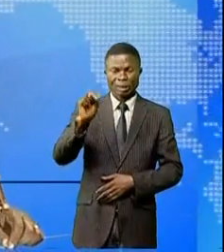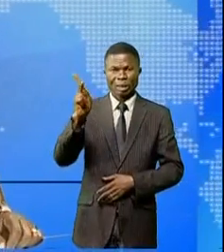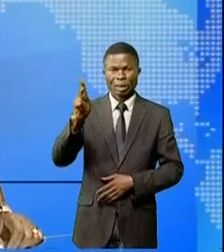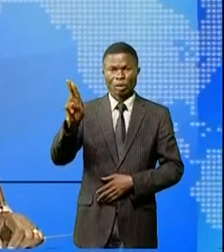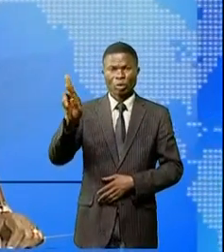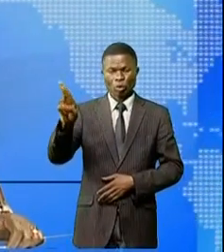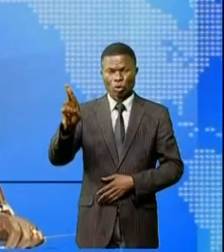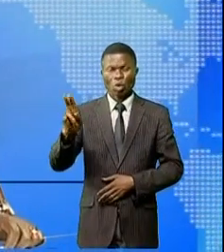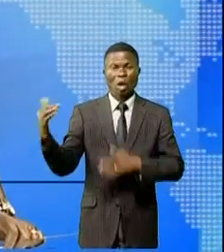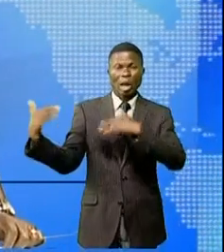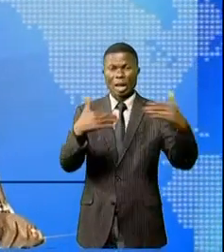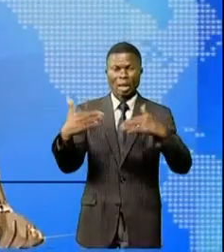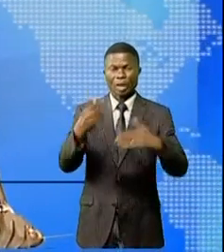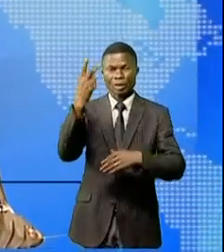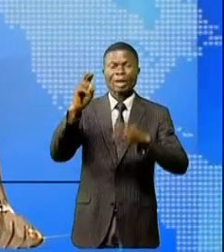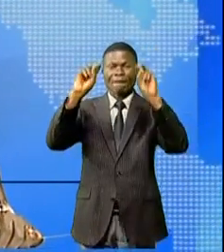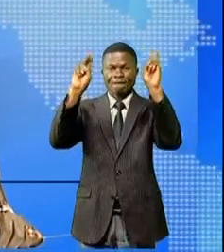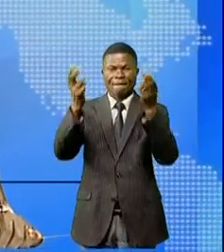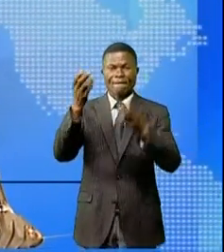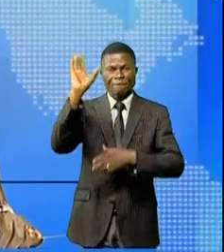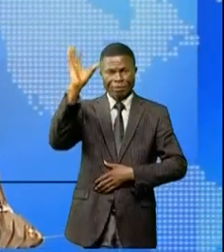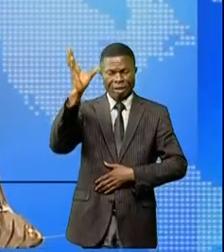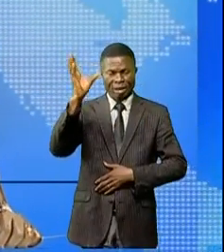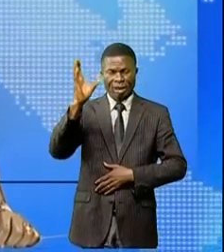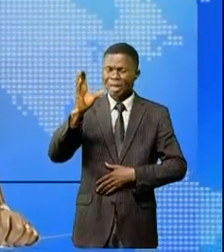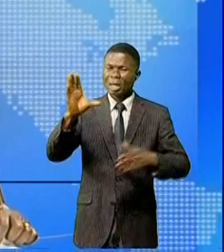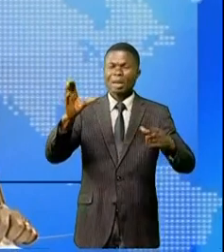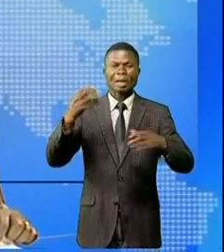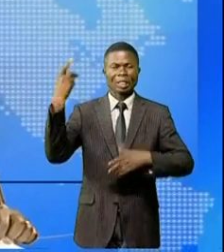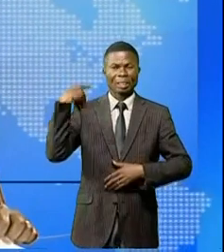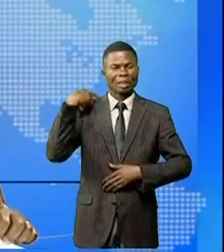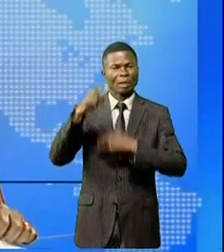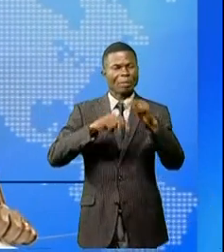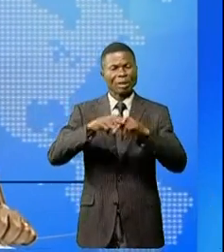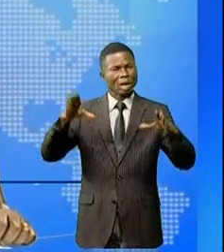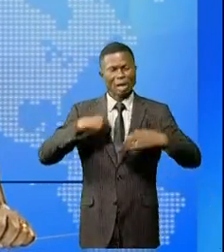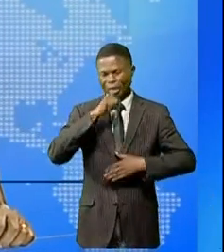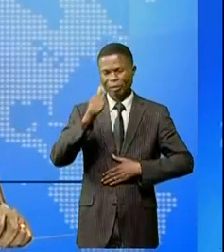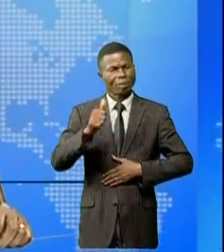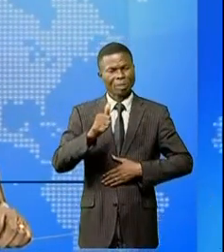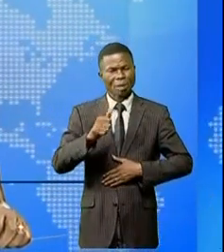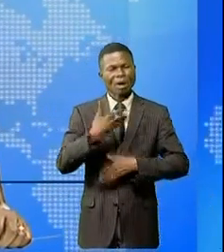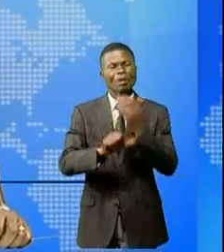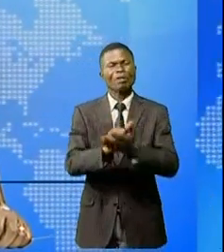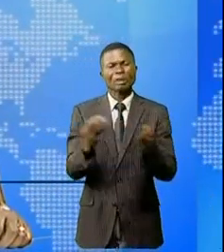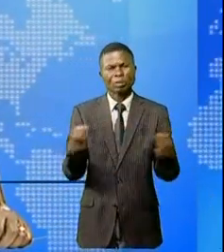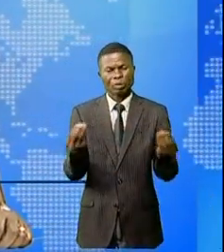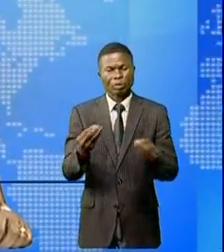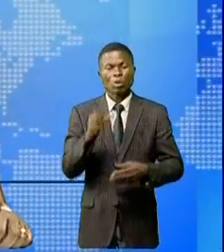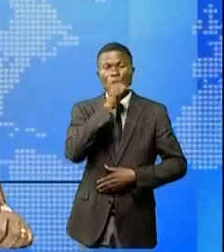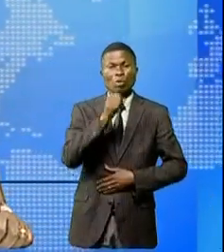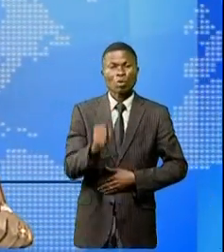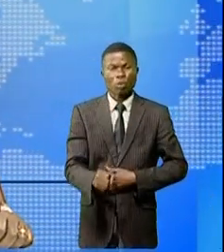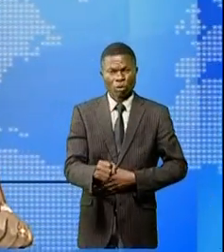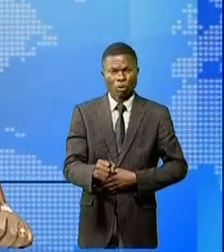affrontements entre les peuples de 2 villages, un acte condamné par les députés nationaux Lambert Mende Omalanga, doyen des élus